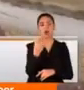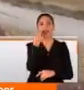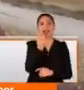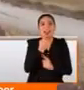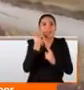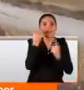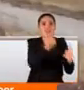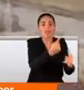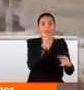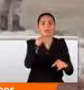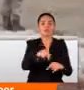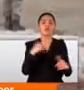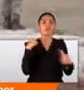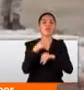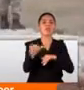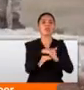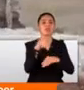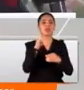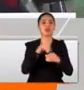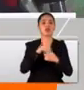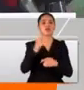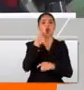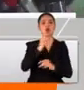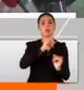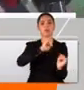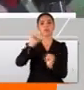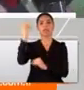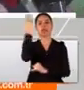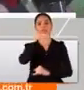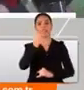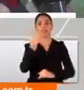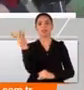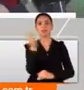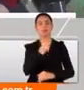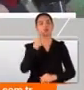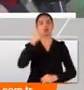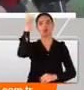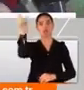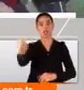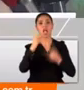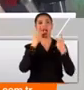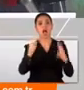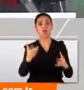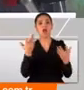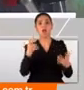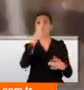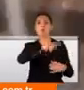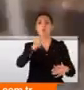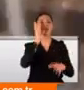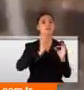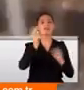kez sınırlar üzerinden hükümete yüklenmeye çalıştı. Resmi rakamları Sayın Erdoğan açıkladı. İyi de bu insanlar nasıl